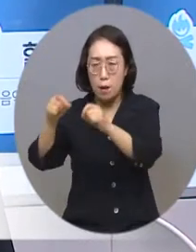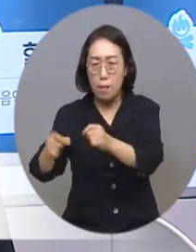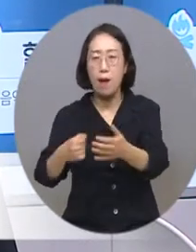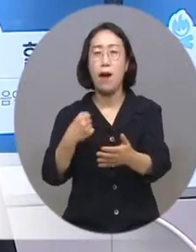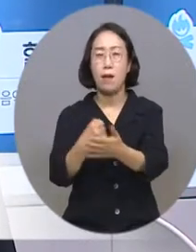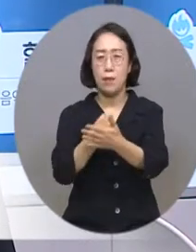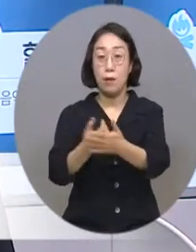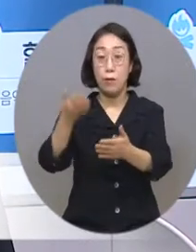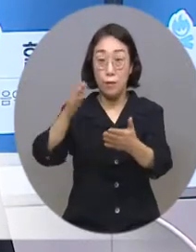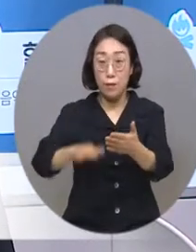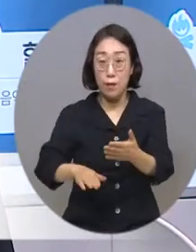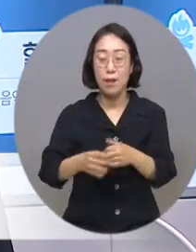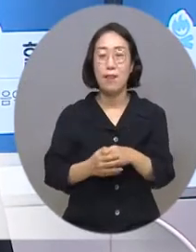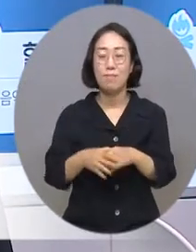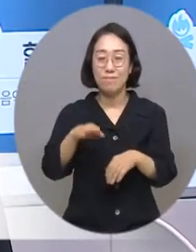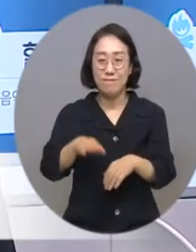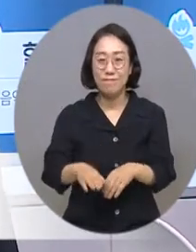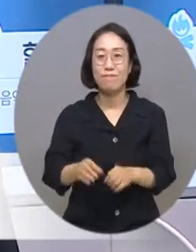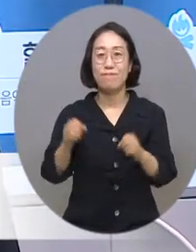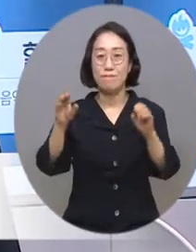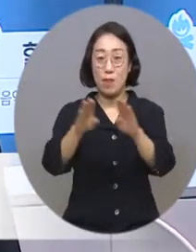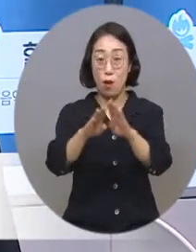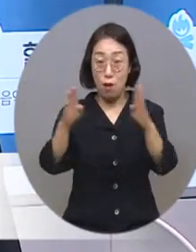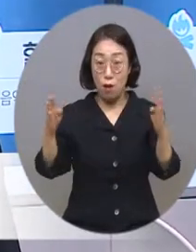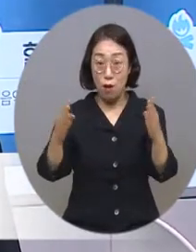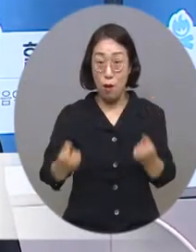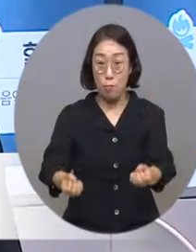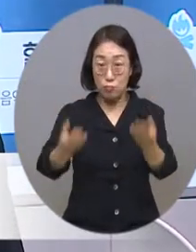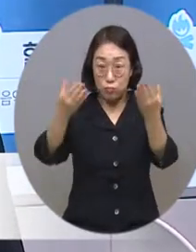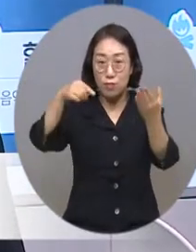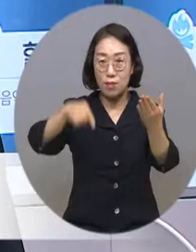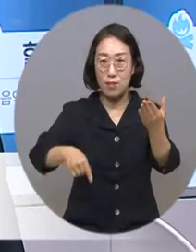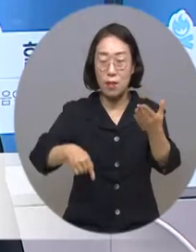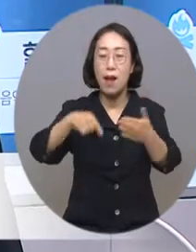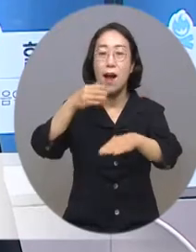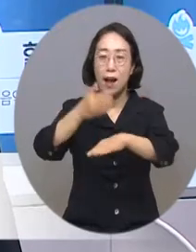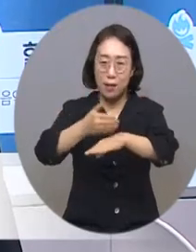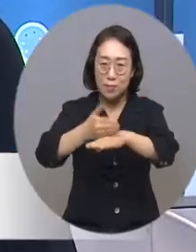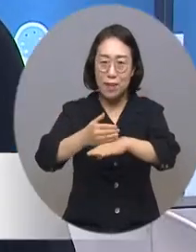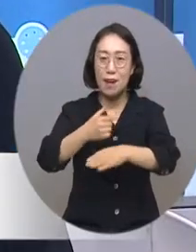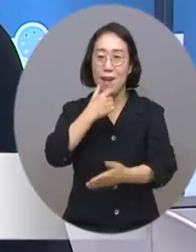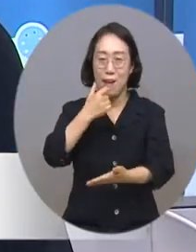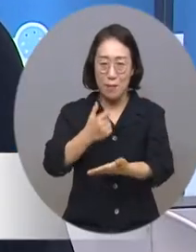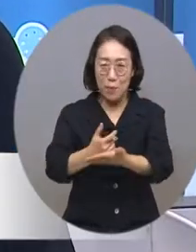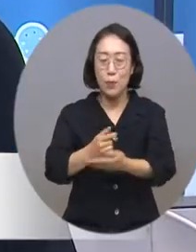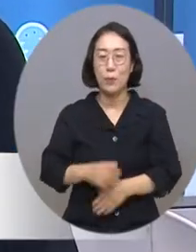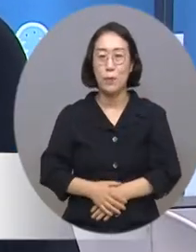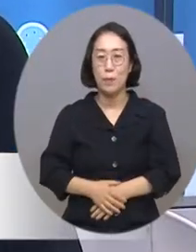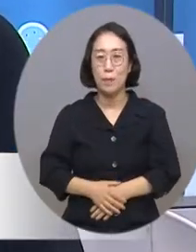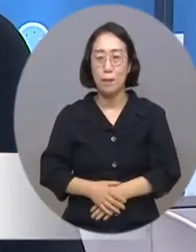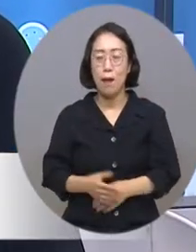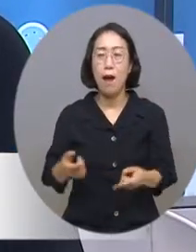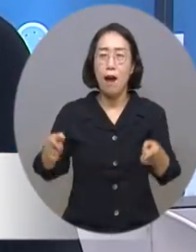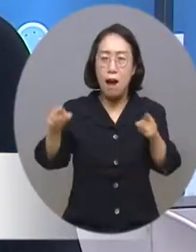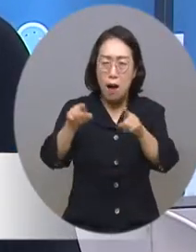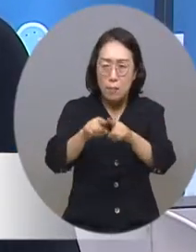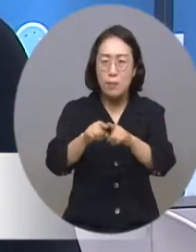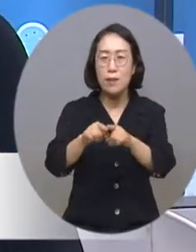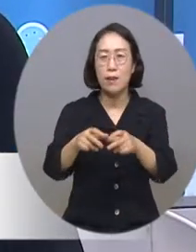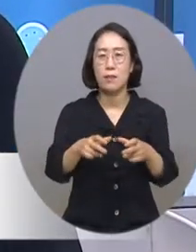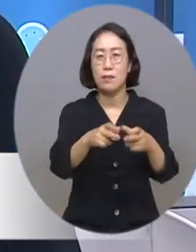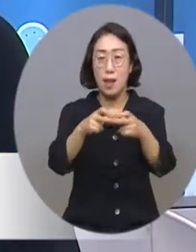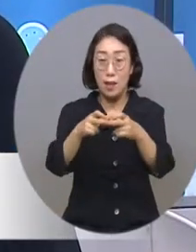안타까웠었는데 이번에 다시 개최하게 돼서 정말 가슴 벅차고 감사한 마음입니다. 발달장애와 함께 살아가는